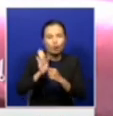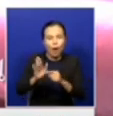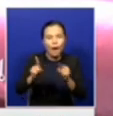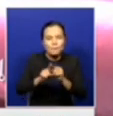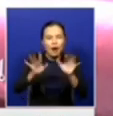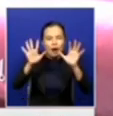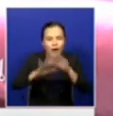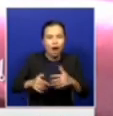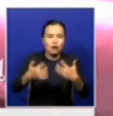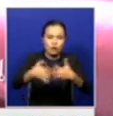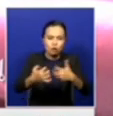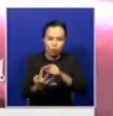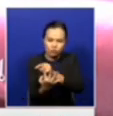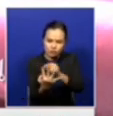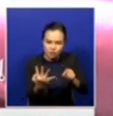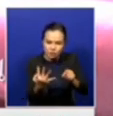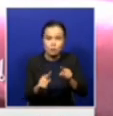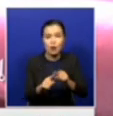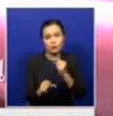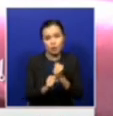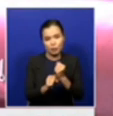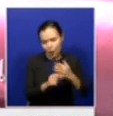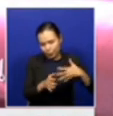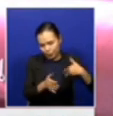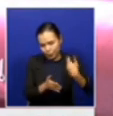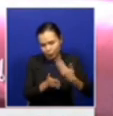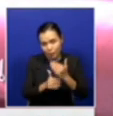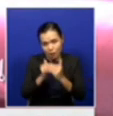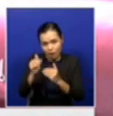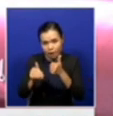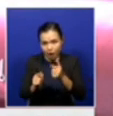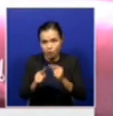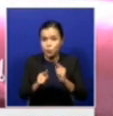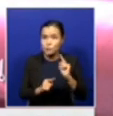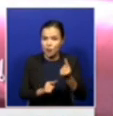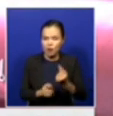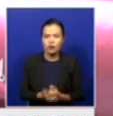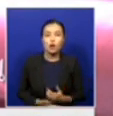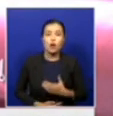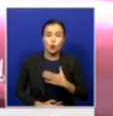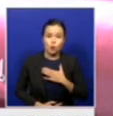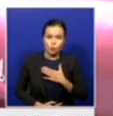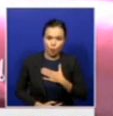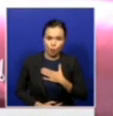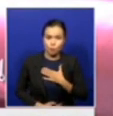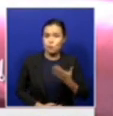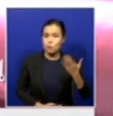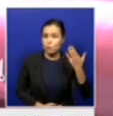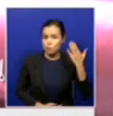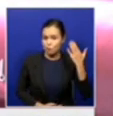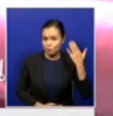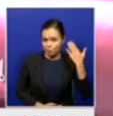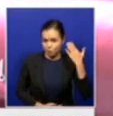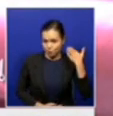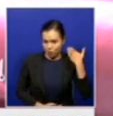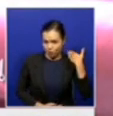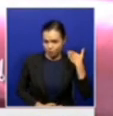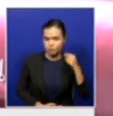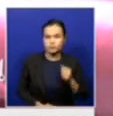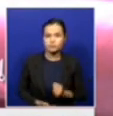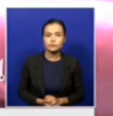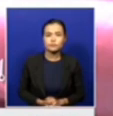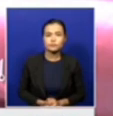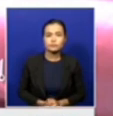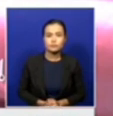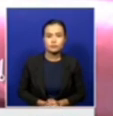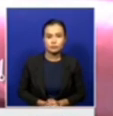ช้งานได้อีกครั้งท่านประธานที่เคารพครับผมเป็นอดีตนักบินครับ